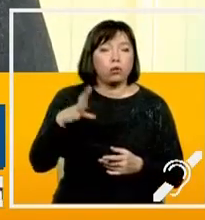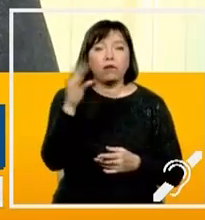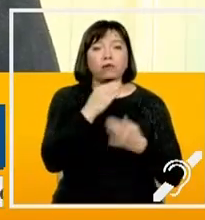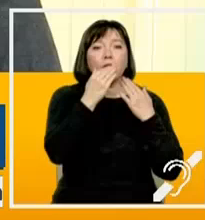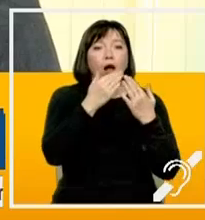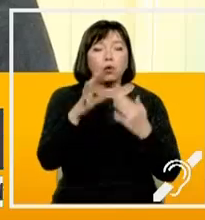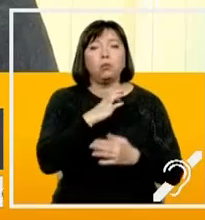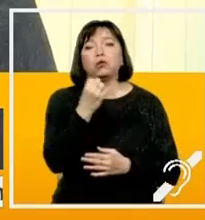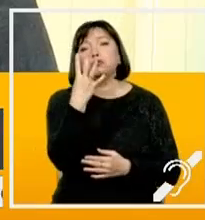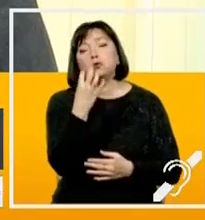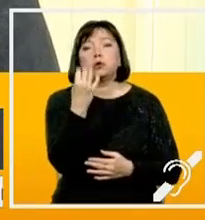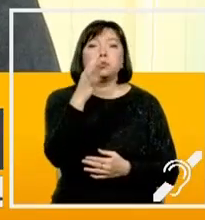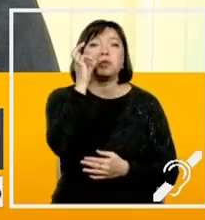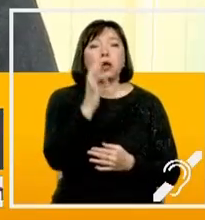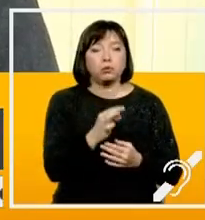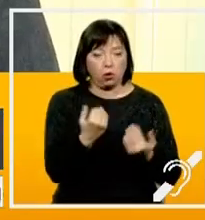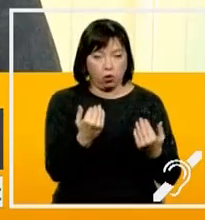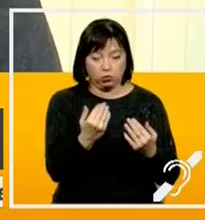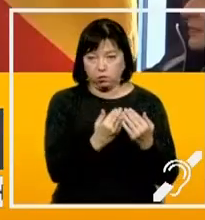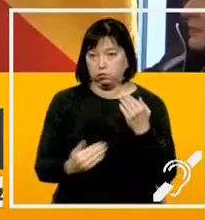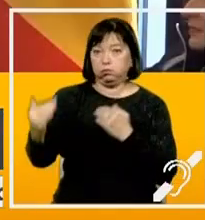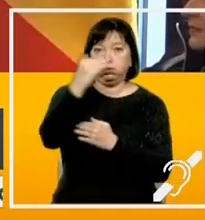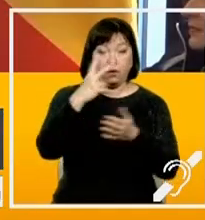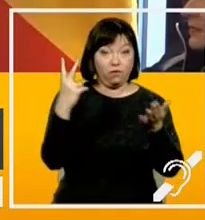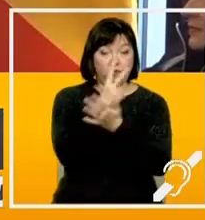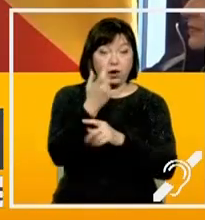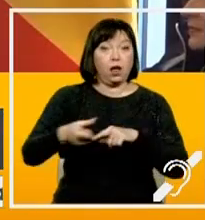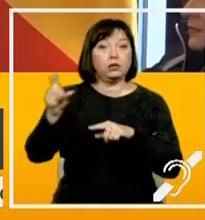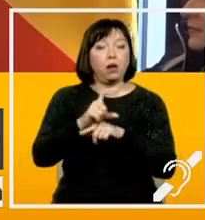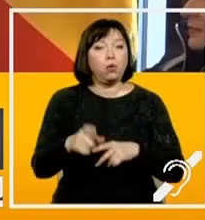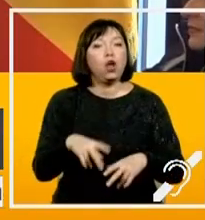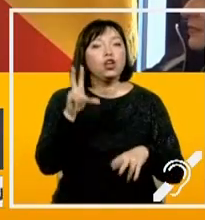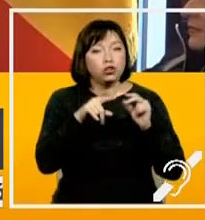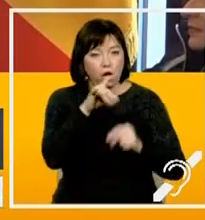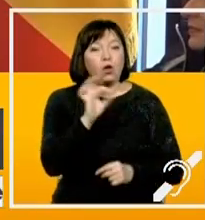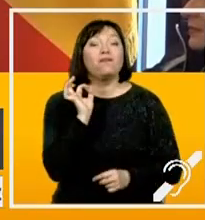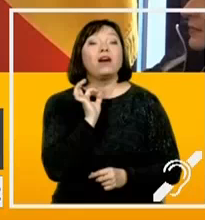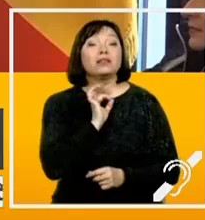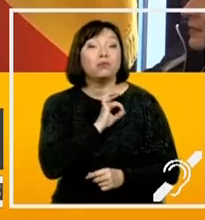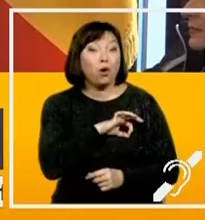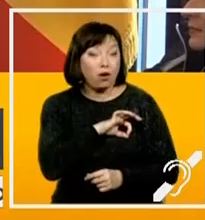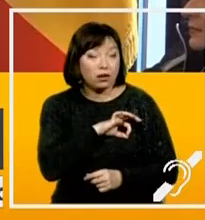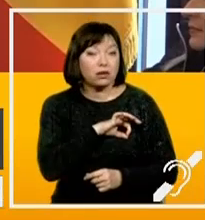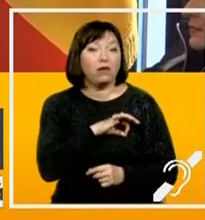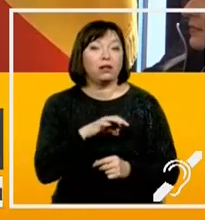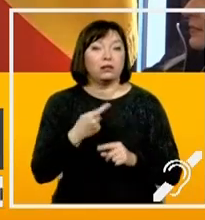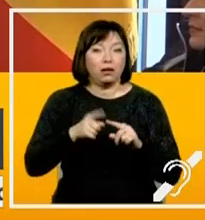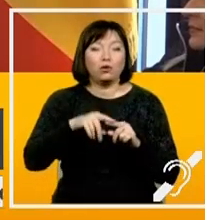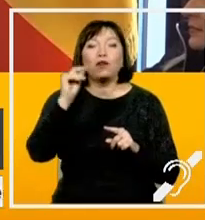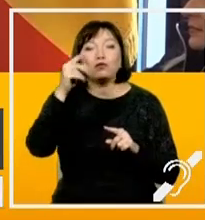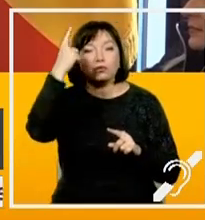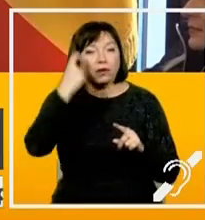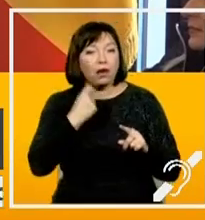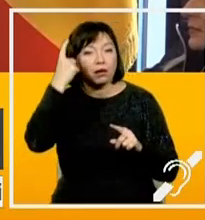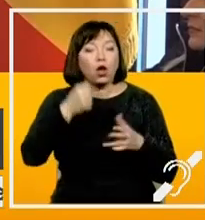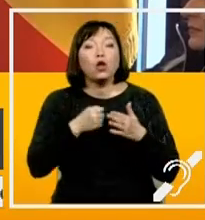era dat cu 14-15% și vedem că a obținut aproape dublu. Deci este clar că a beneficiat, conform informațiilor apărute joi și vineri înainte